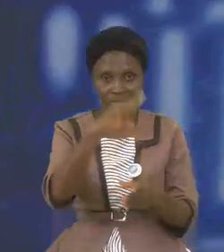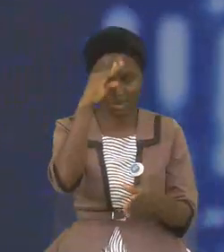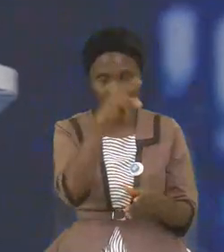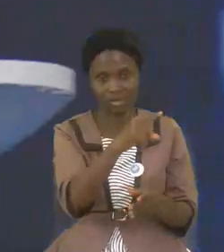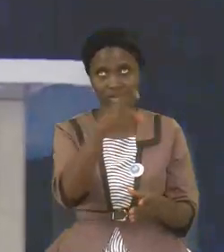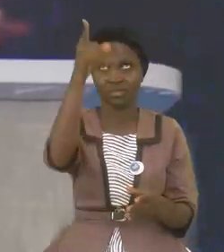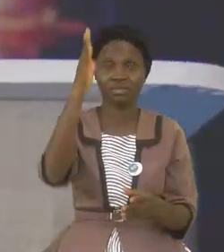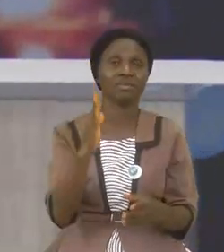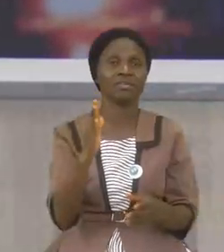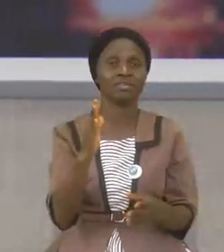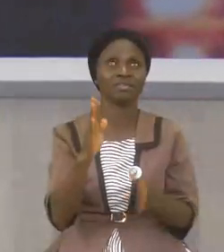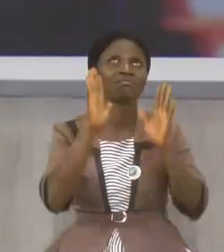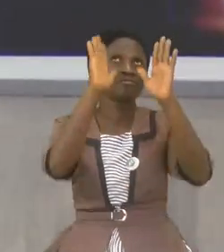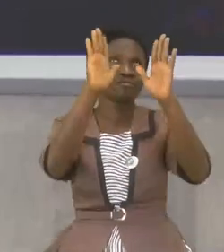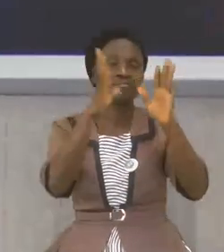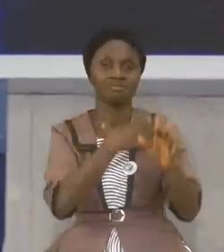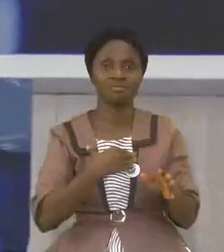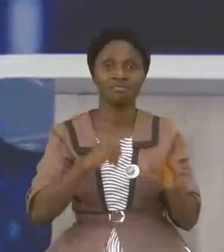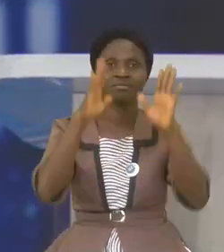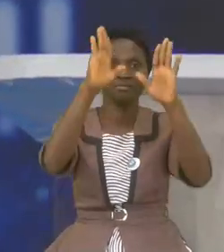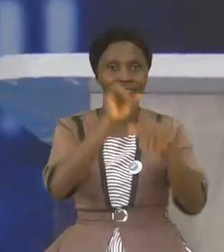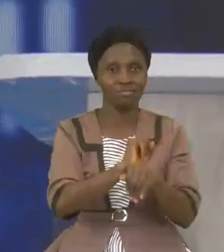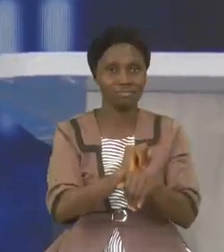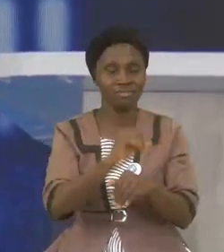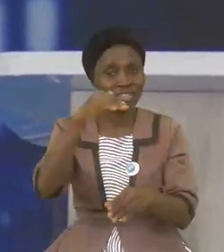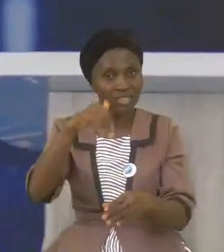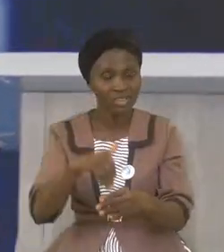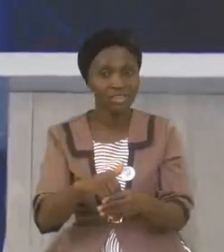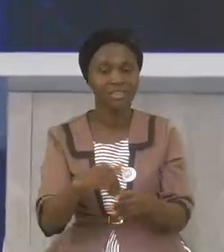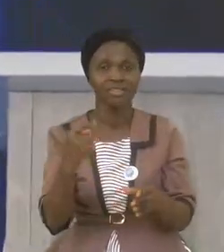parce qu'il avait eu confiance en